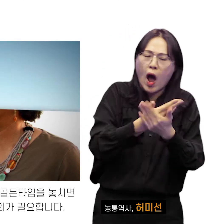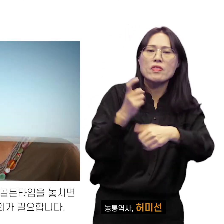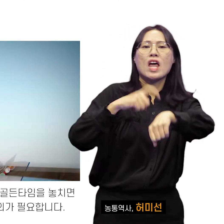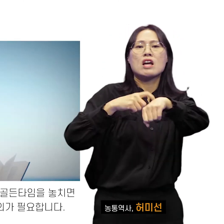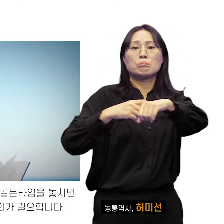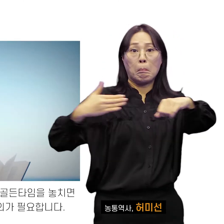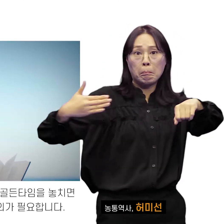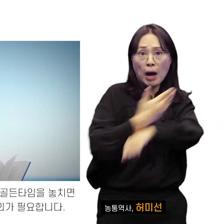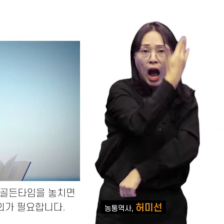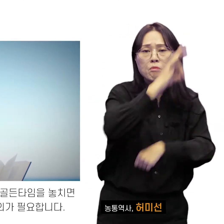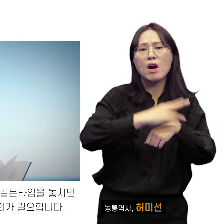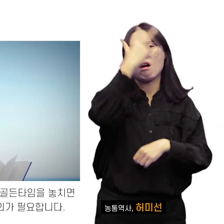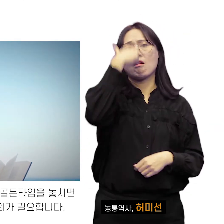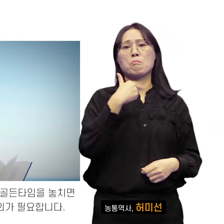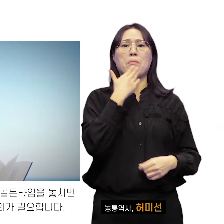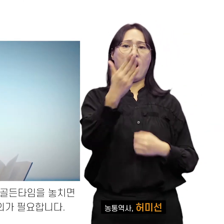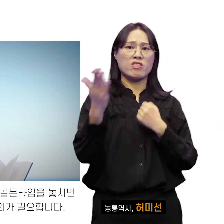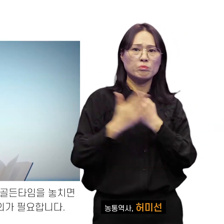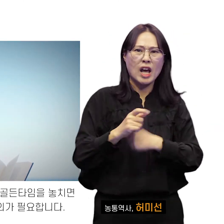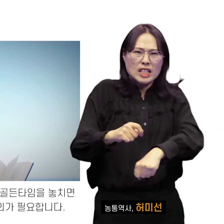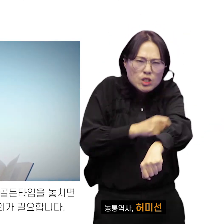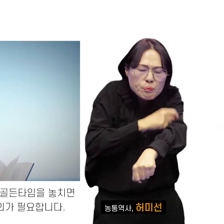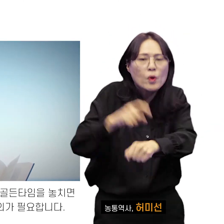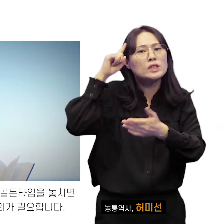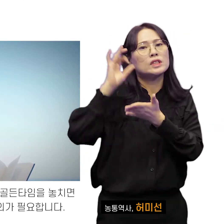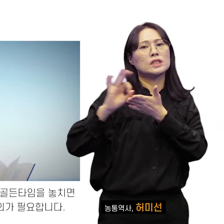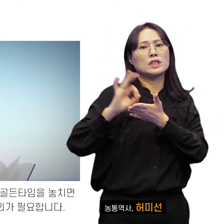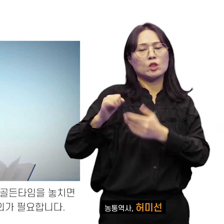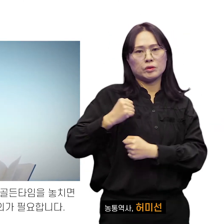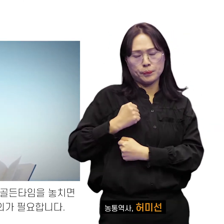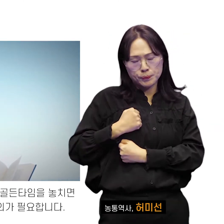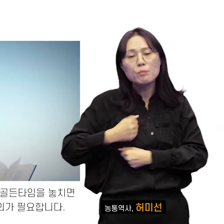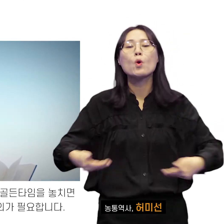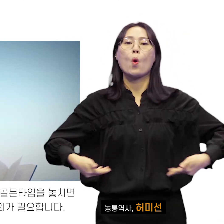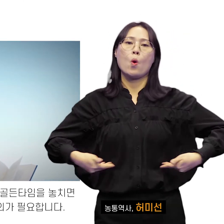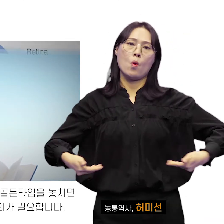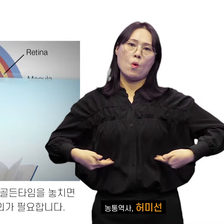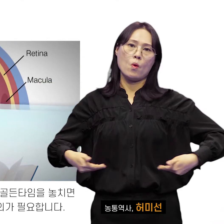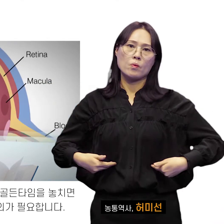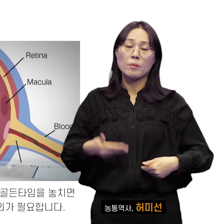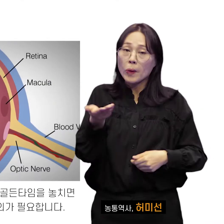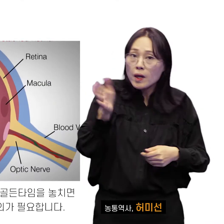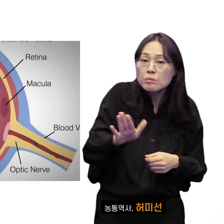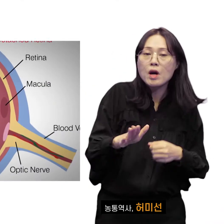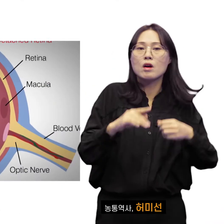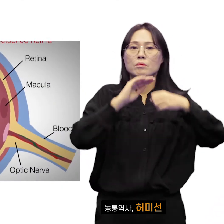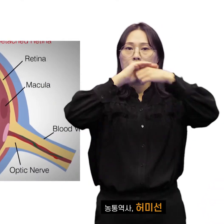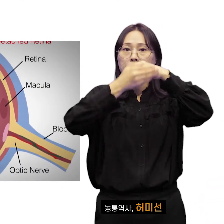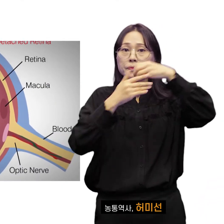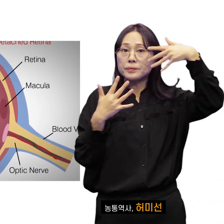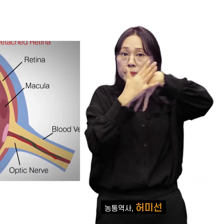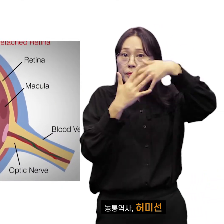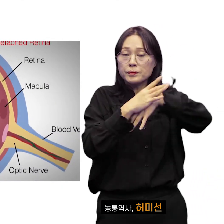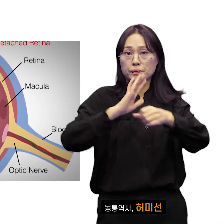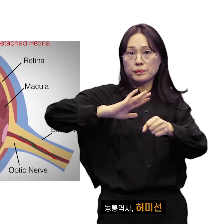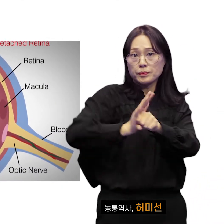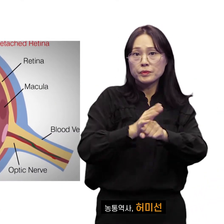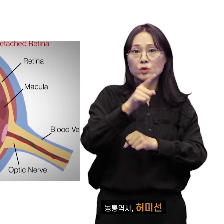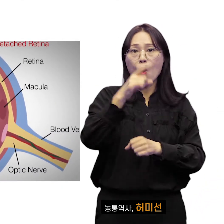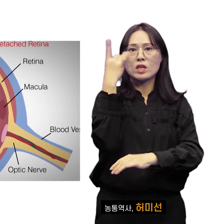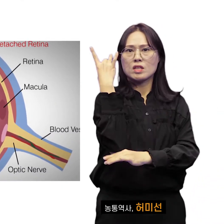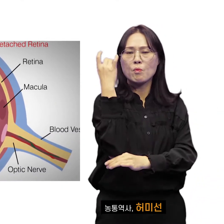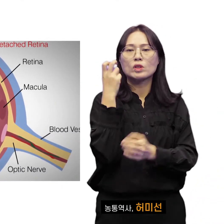골든타임을 놓치면 실명에 이를 수 있는 만큼 각별한 주의가 필요합니다. 하지만 아직 망막